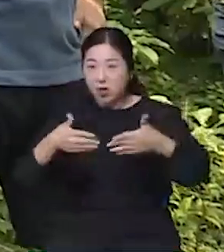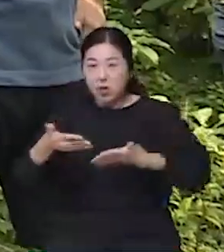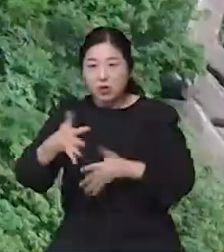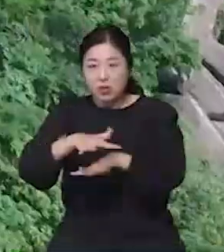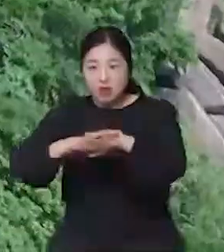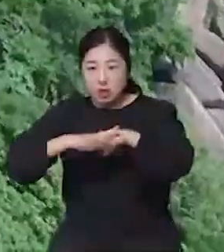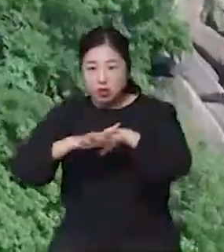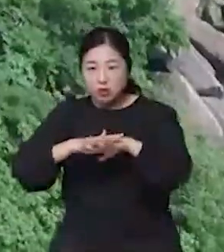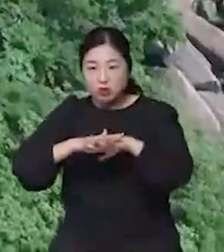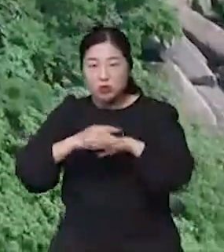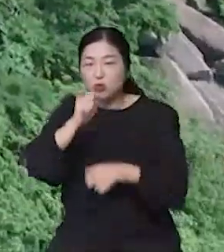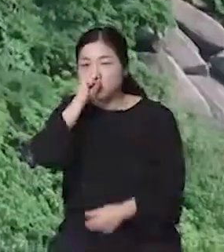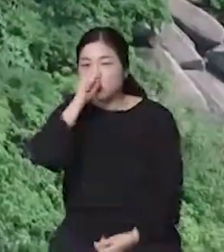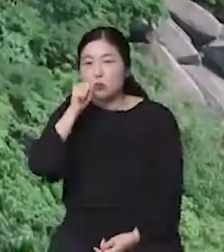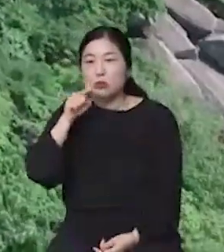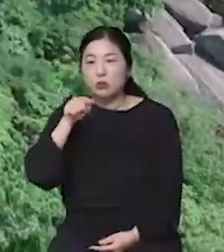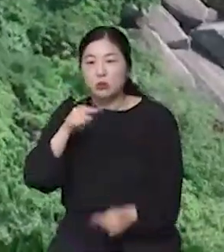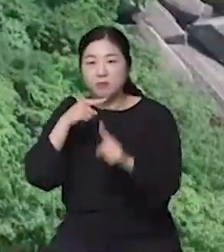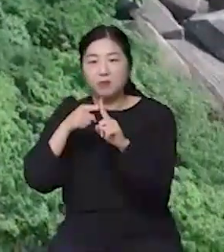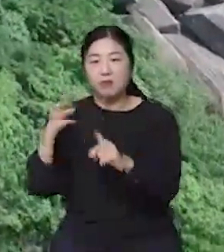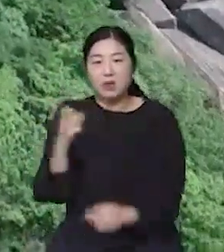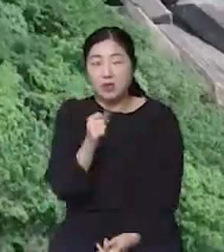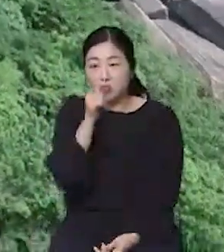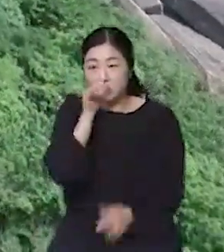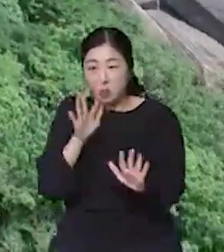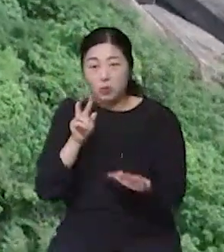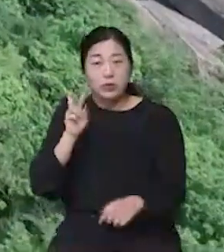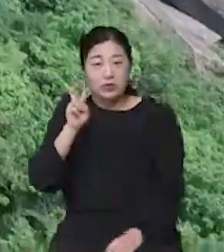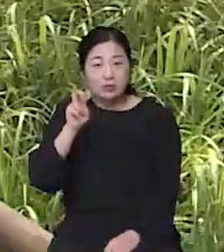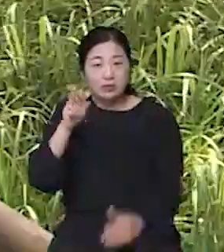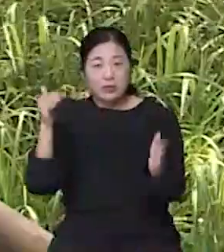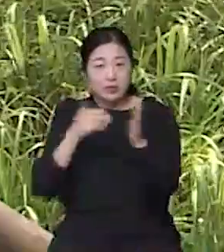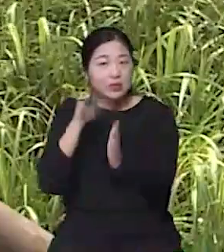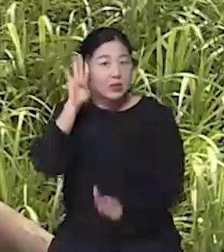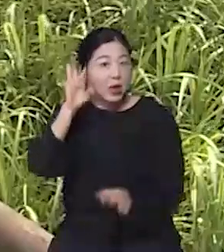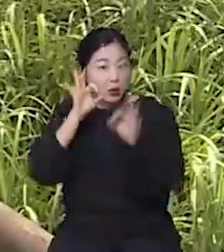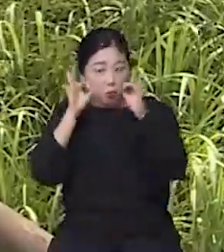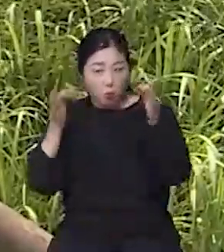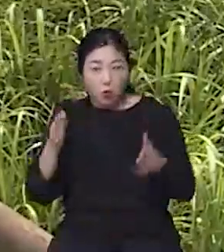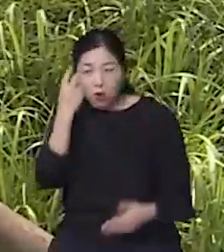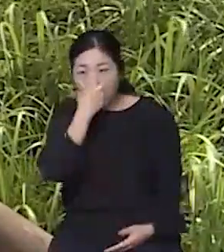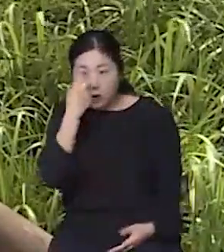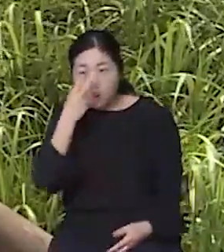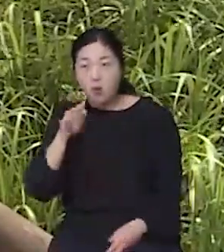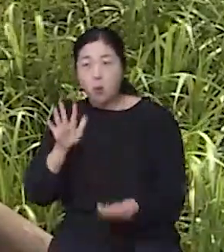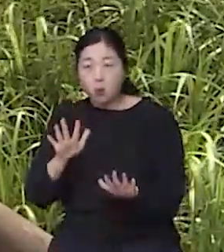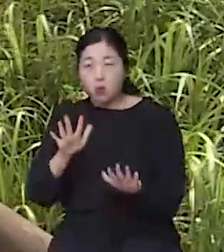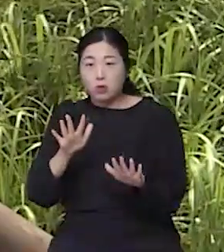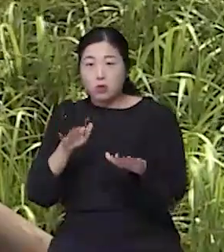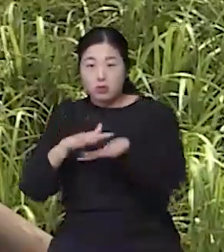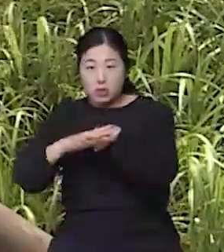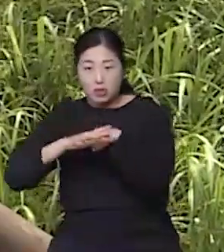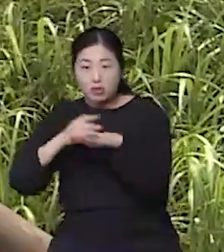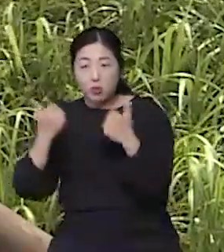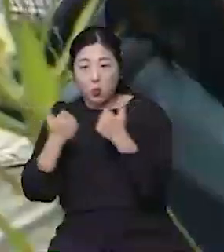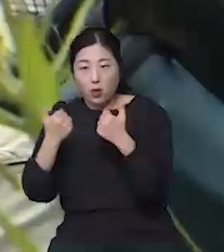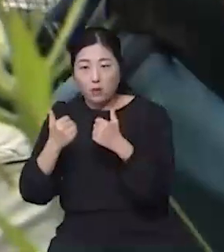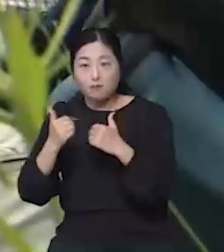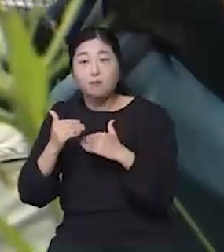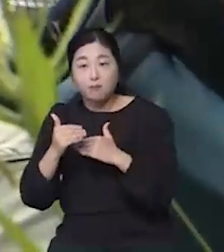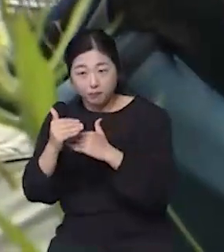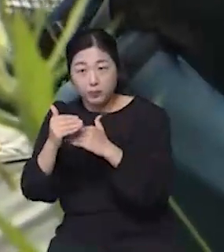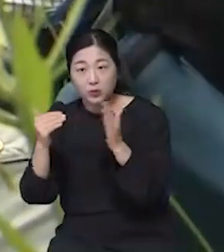있습니다. 실사는 오는 22일까지 나흘간 이어지고 오는 12월 세계 지질공원 네트워크 이사의 심의를